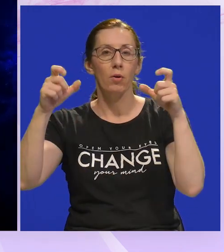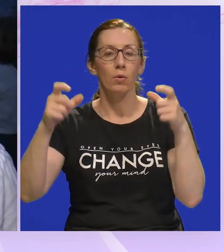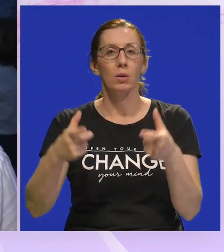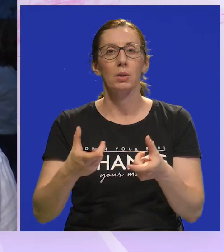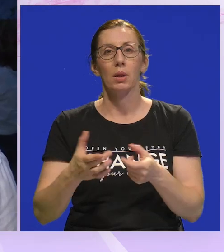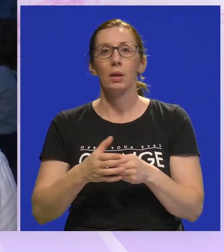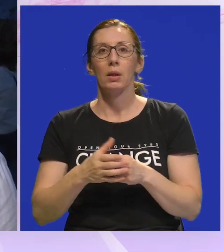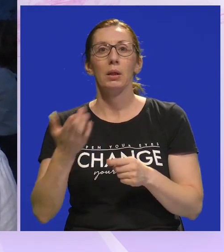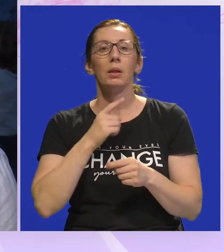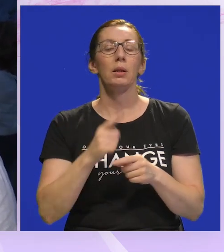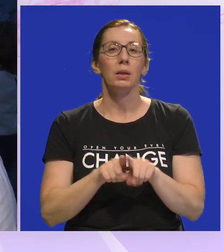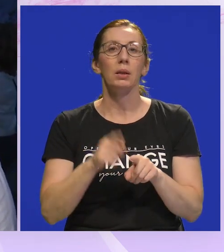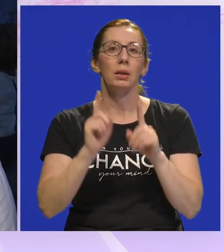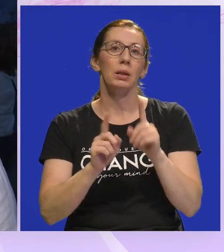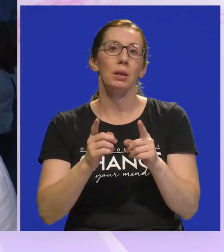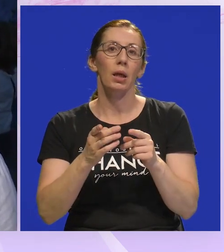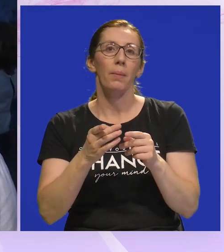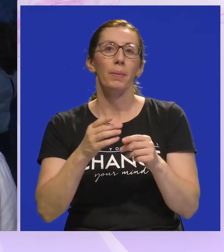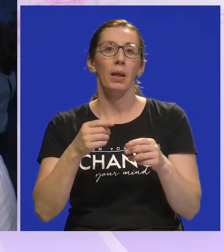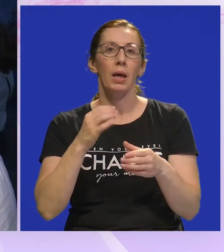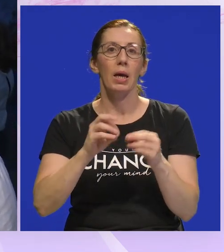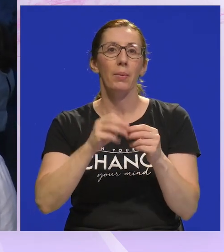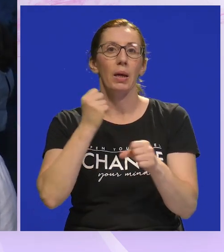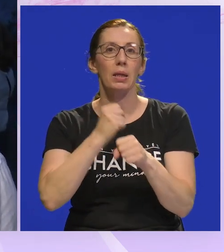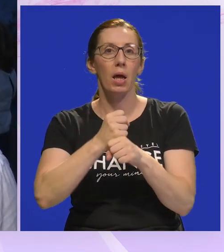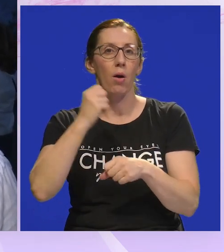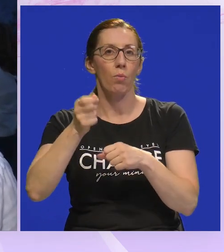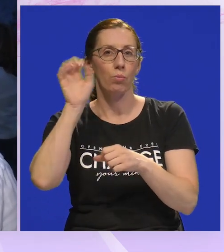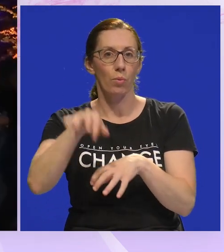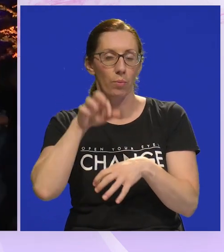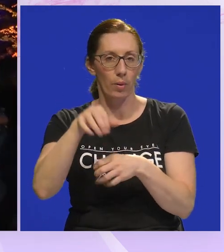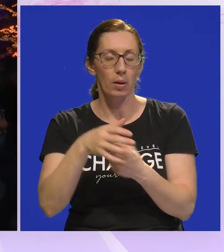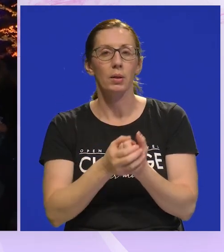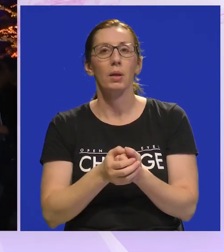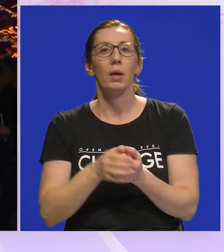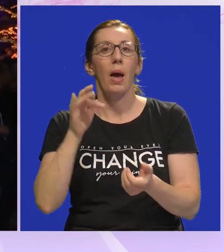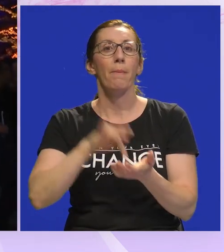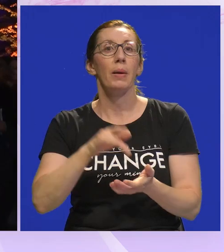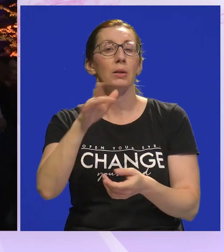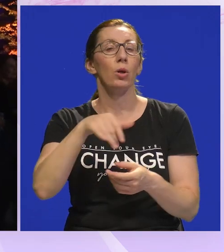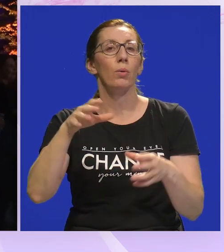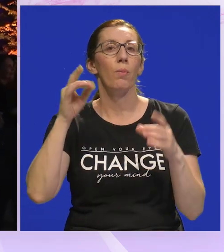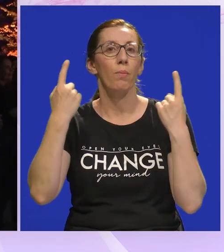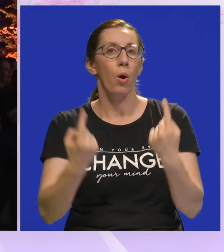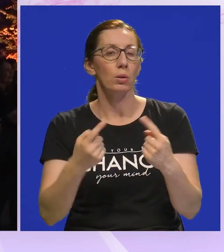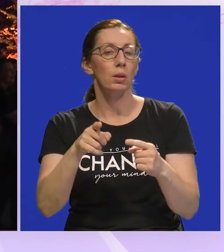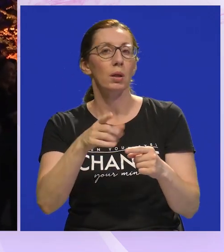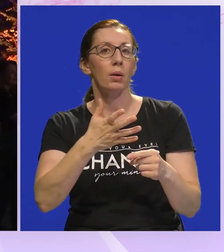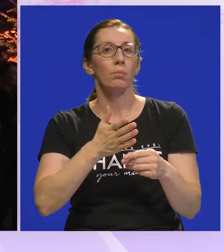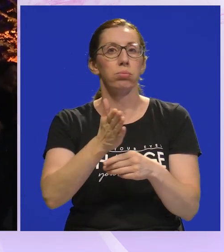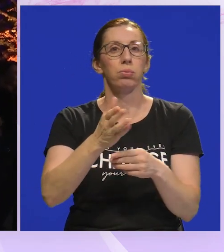stare fotografije, ali i replike određenih strojeva. Cave Romane su definitivno postali mjesto